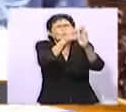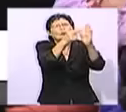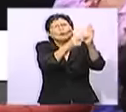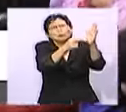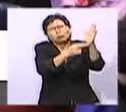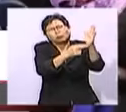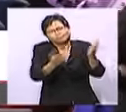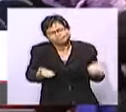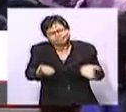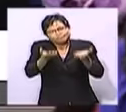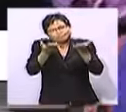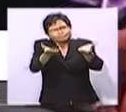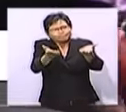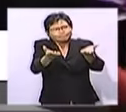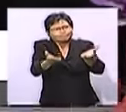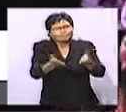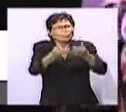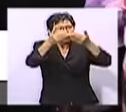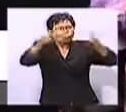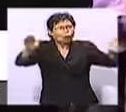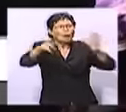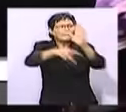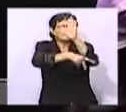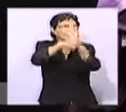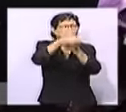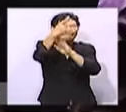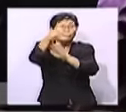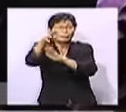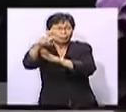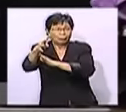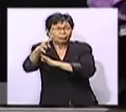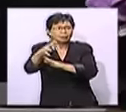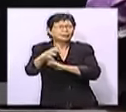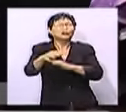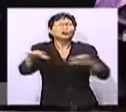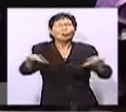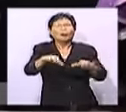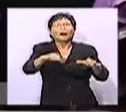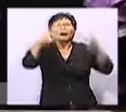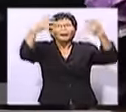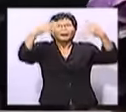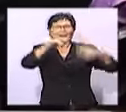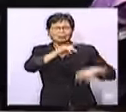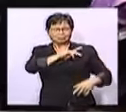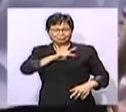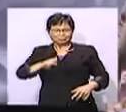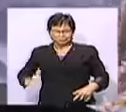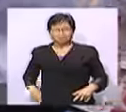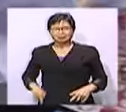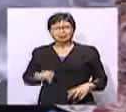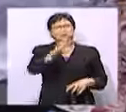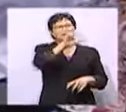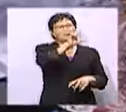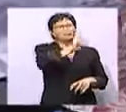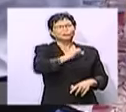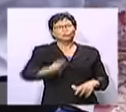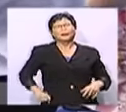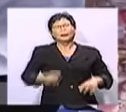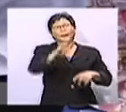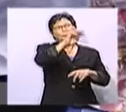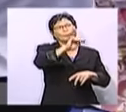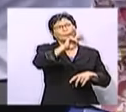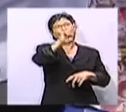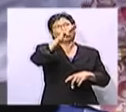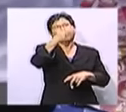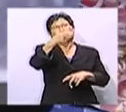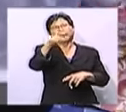undang-undang itu dikemukakan. Pembukaan Parlimen ke-14 disempurnakan Yang di-Pertuan Agong Sultan Muhammad V Selasa